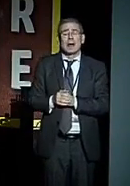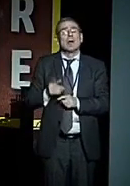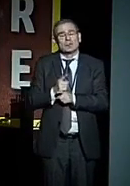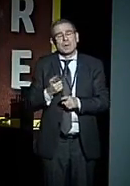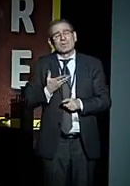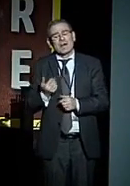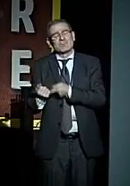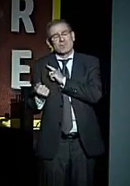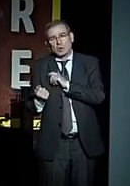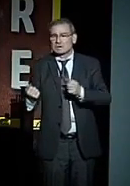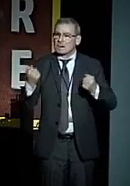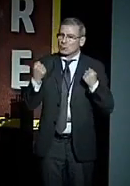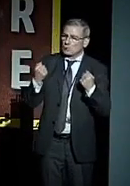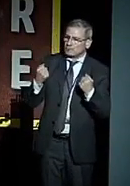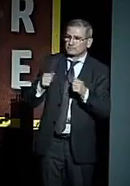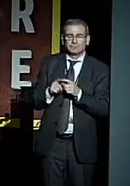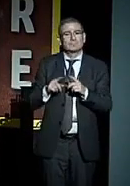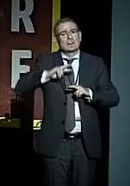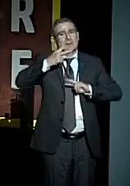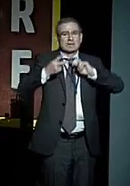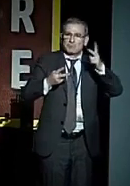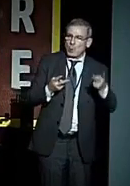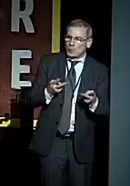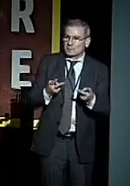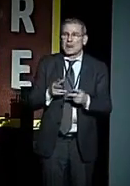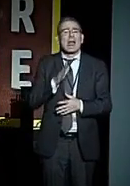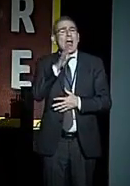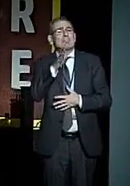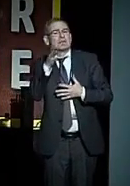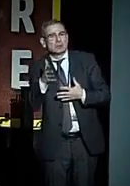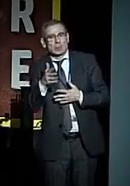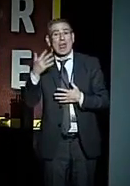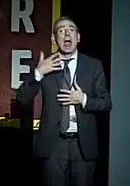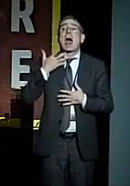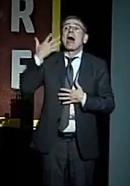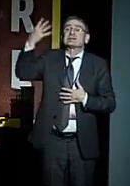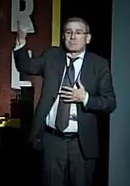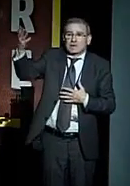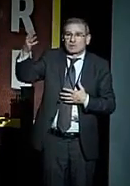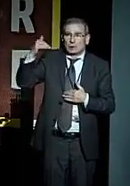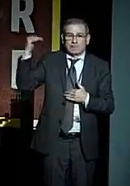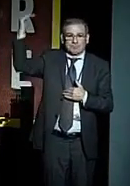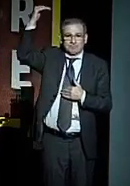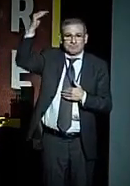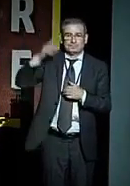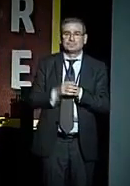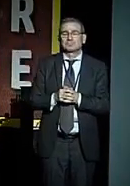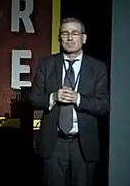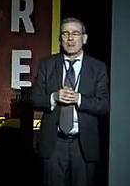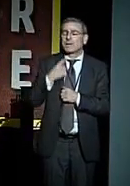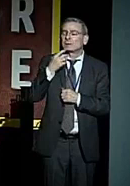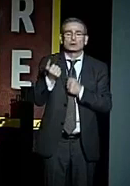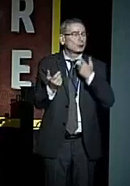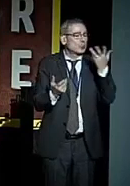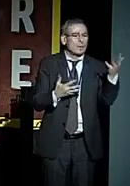coraggio anche di rispondere a quella ambizione, a quell'aspirazione più alta. Si è parlato dei numeri fin qui,